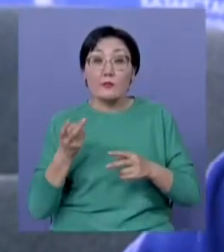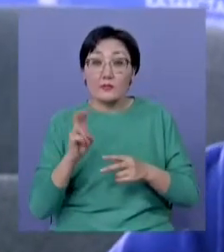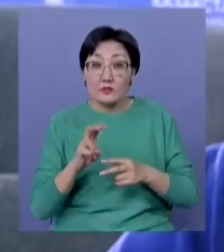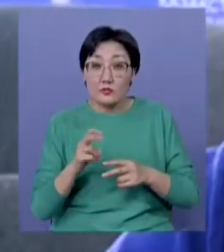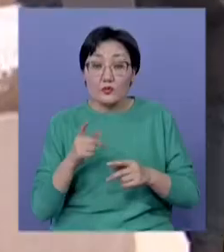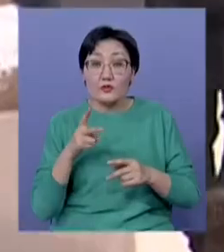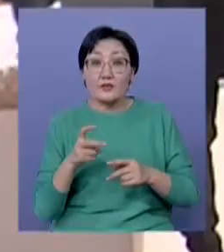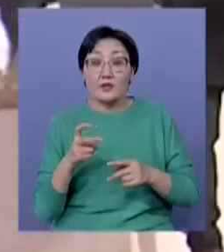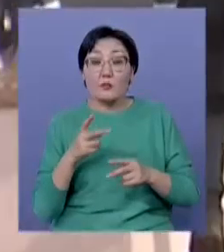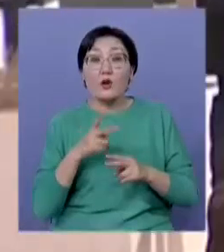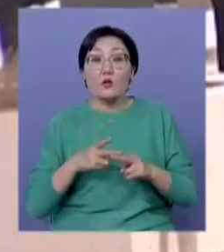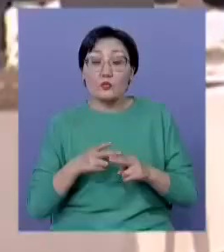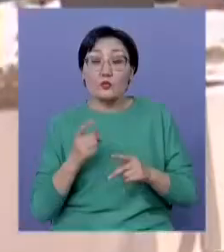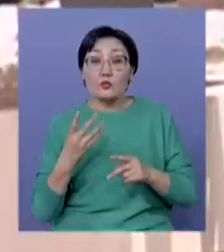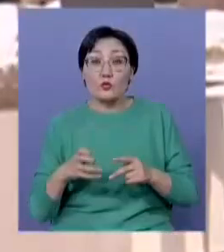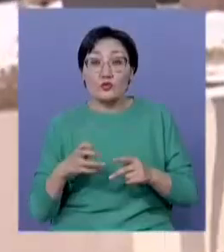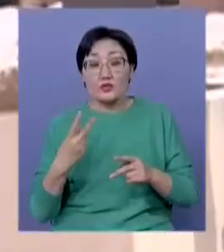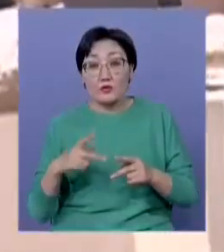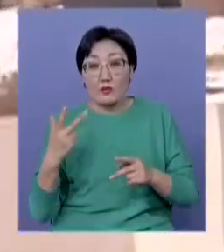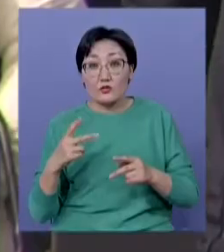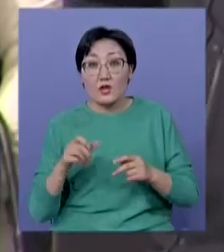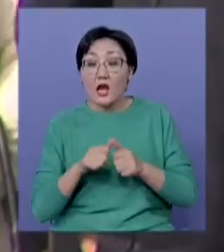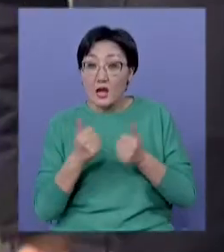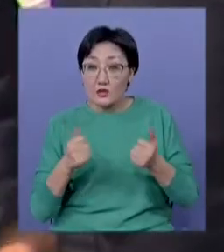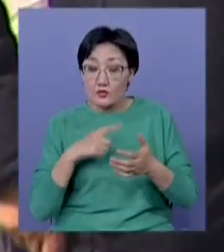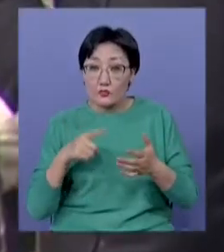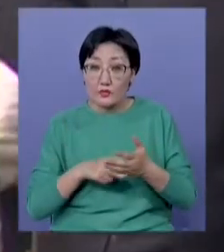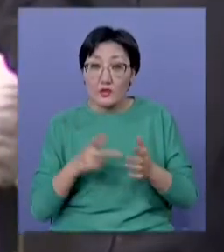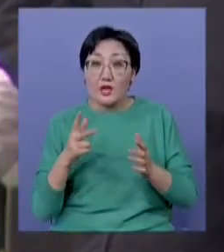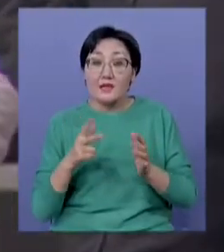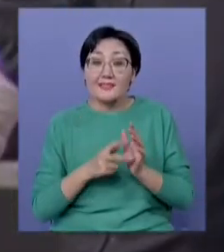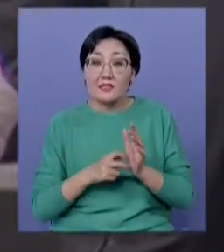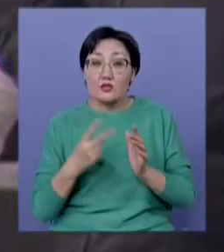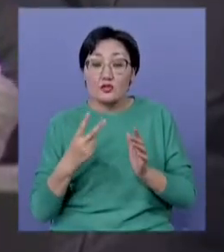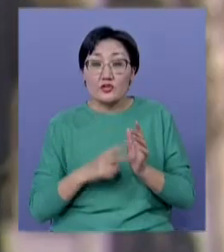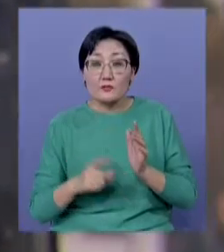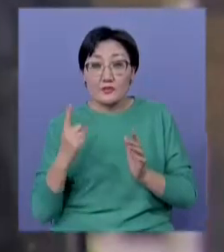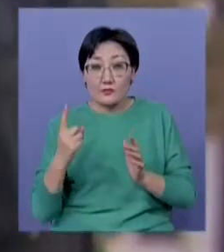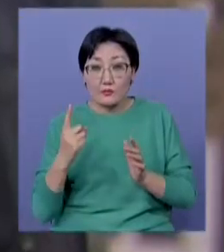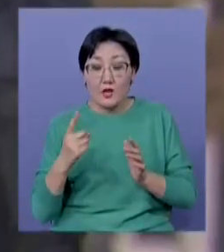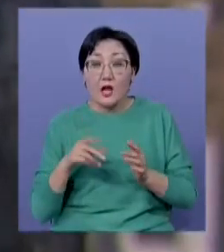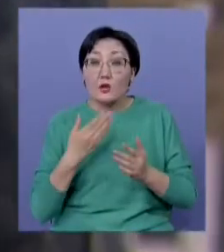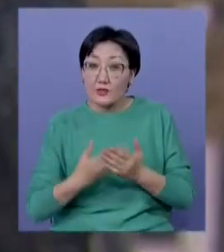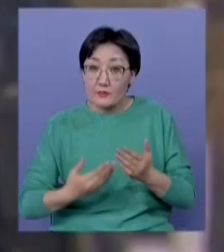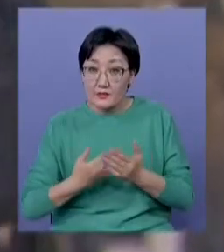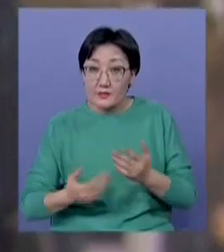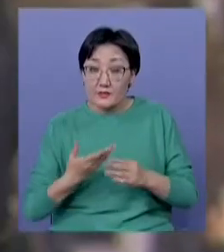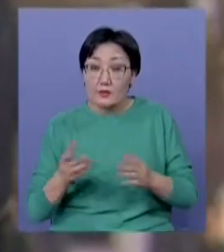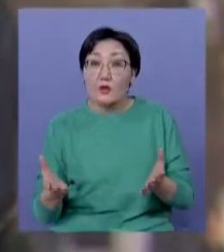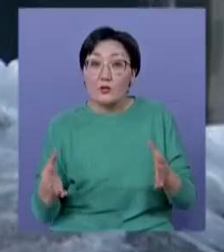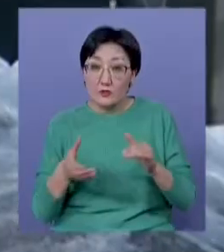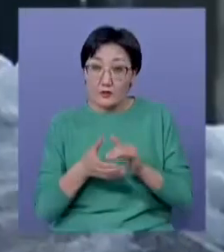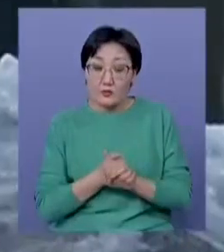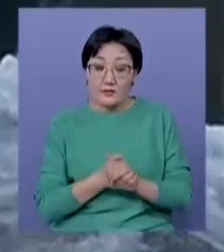Олардың 2423-і ажырасу мәселесімен келіп, тек 871-і ғана орталық мамандарының кеңесінен кейін татуласқан.